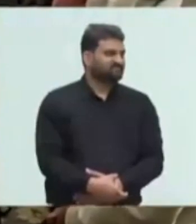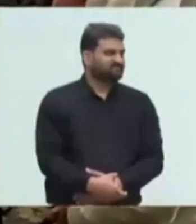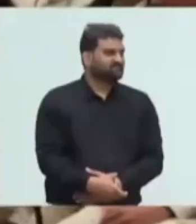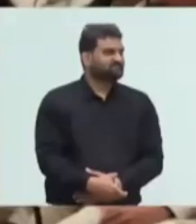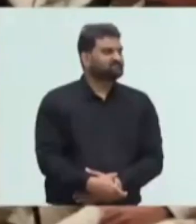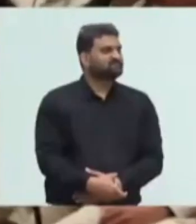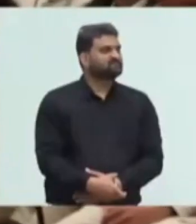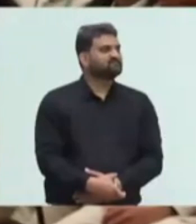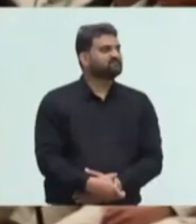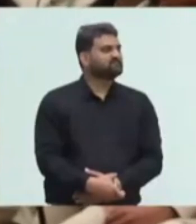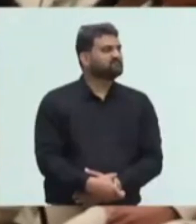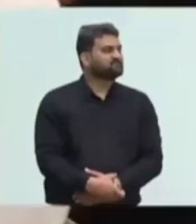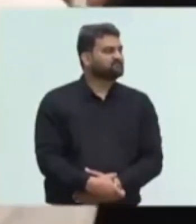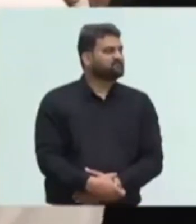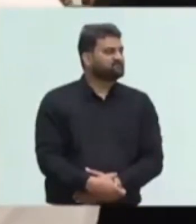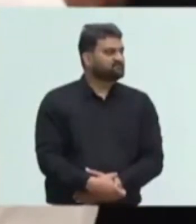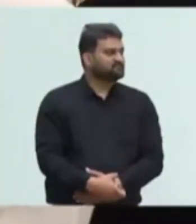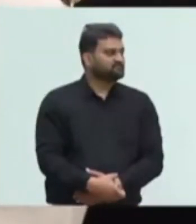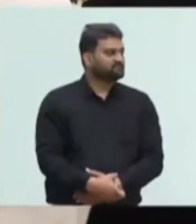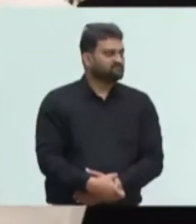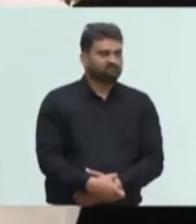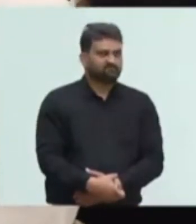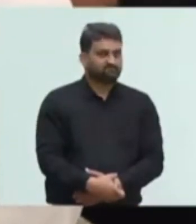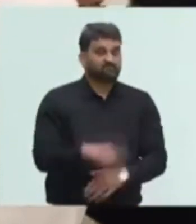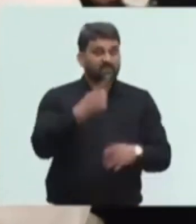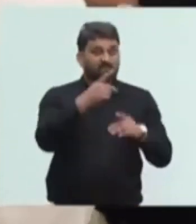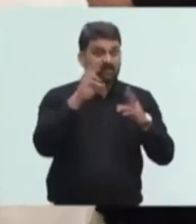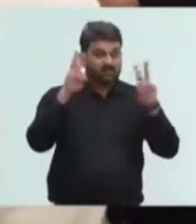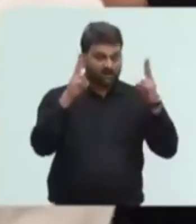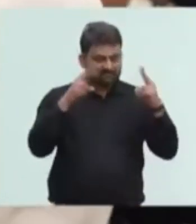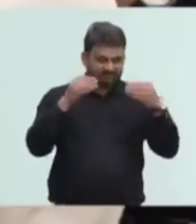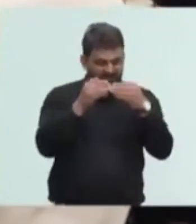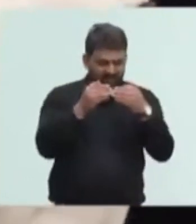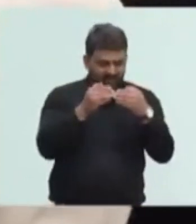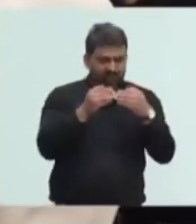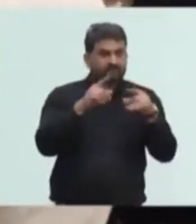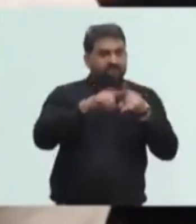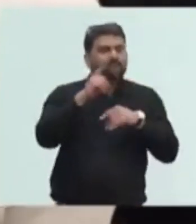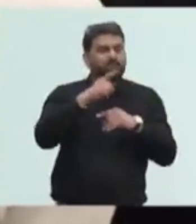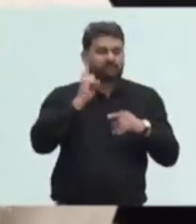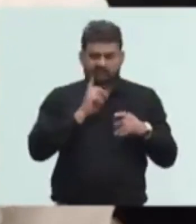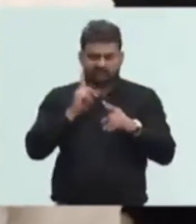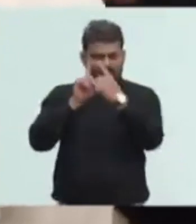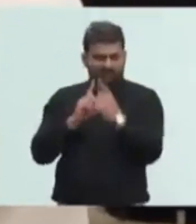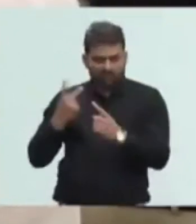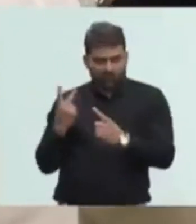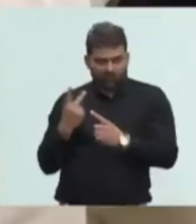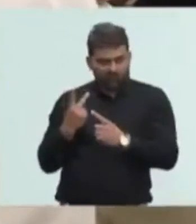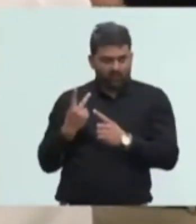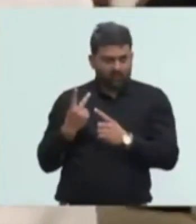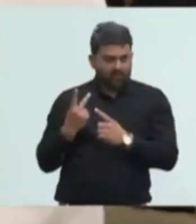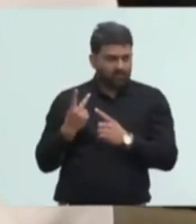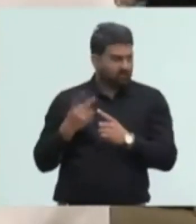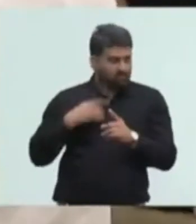है अगर ऑयल आप डबल्स में जब खेल पर है तो आपका पार्टनर